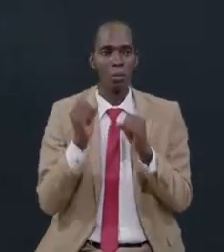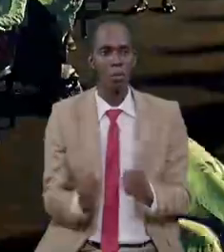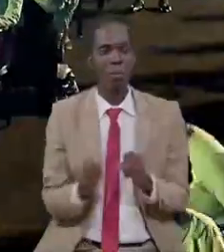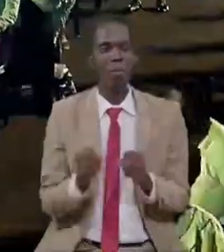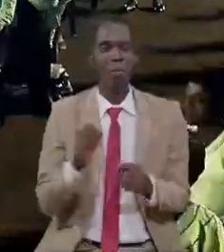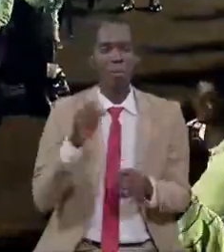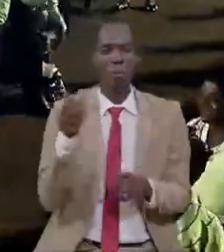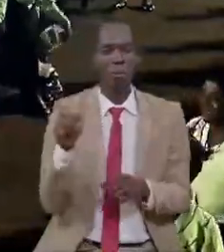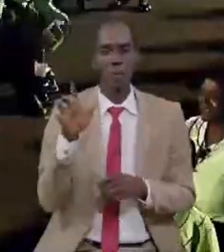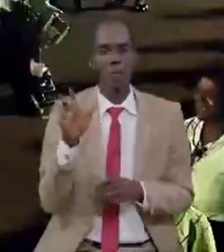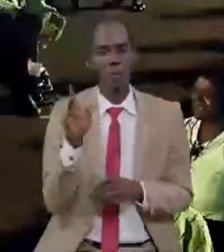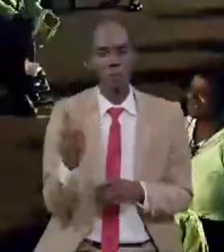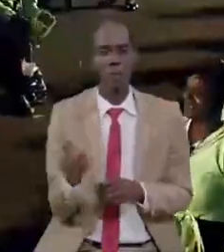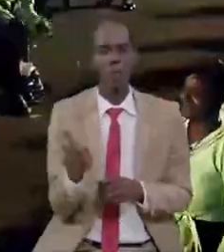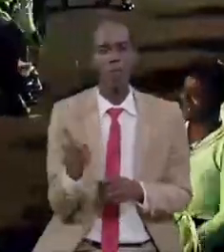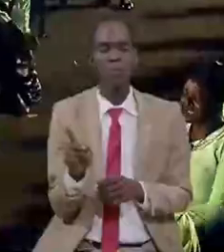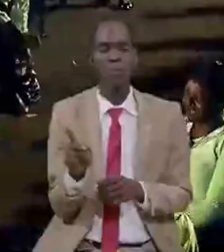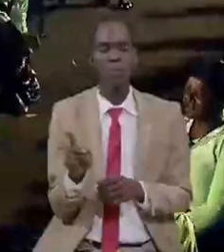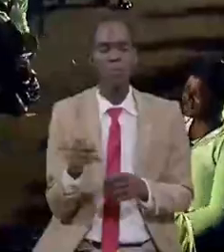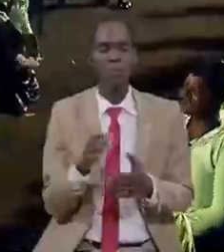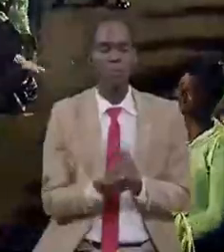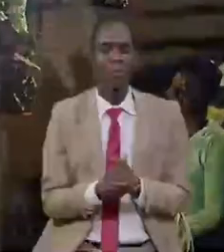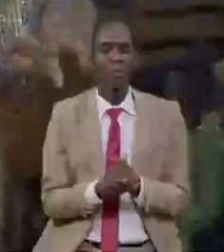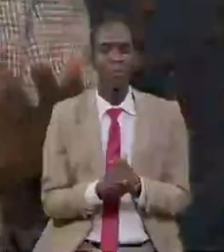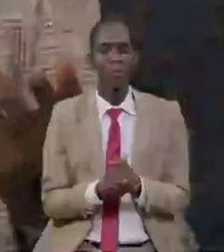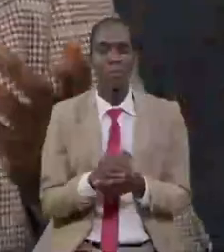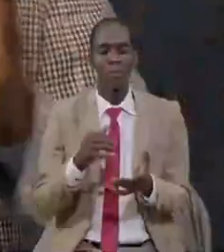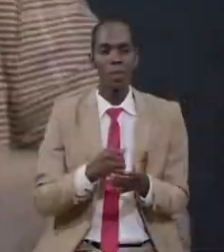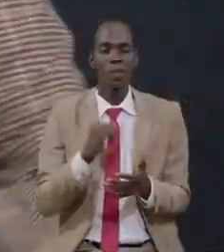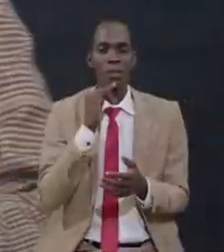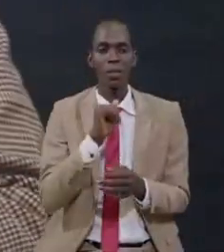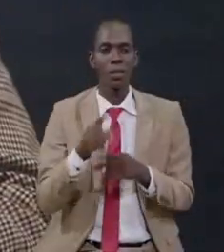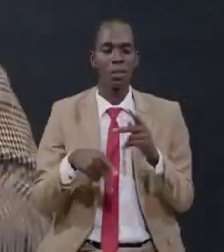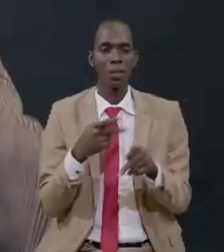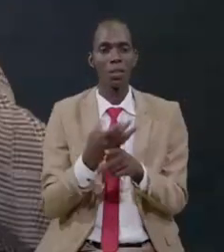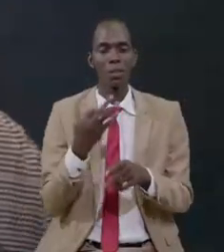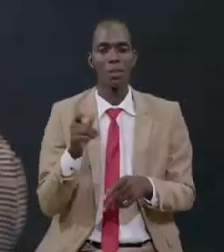JCK. Croisade mondiale. Le type de croisade